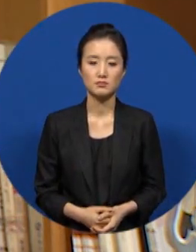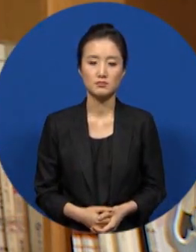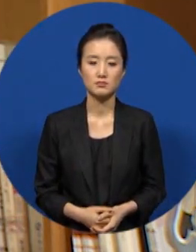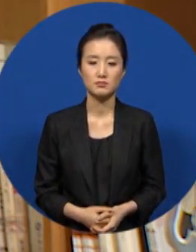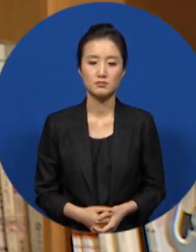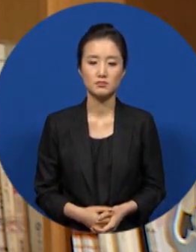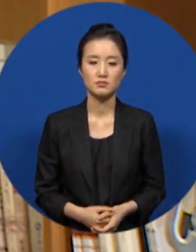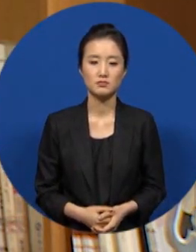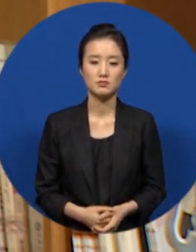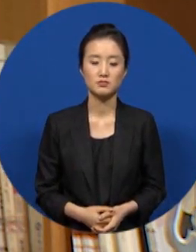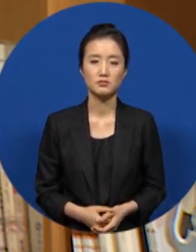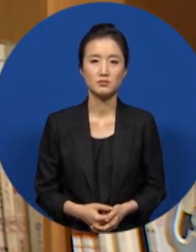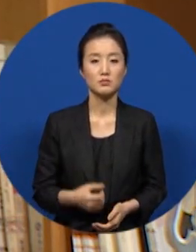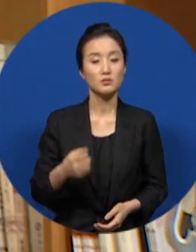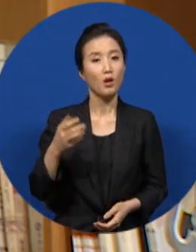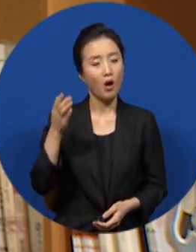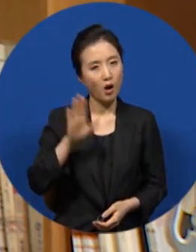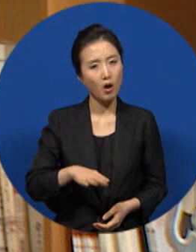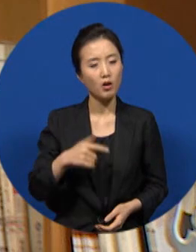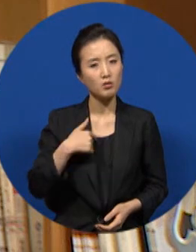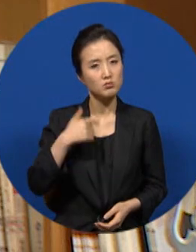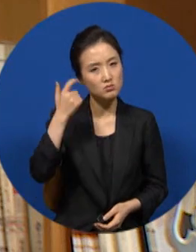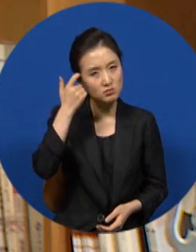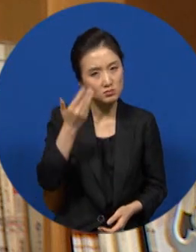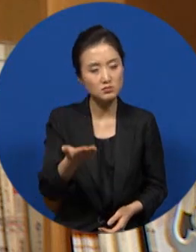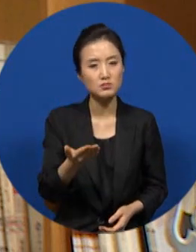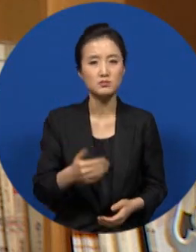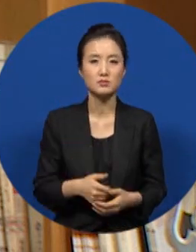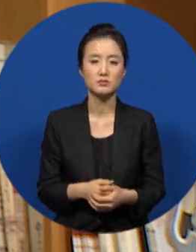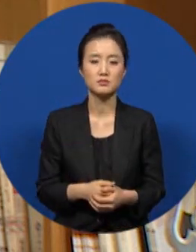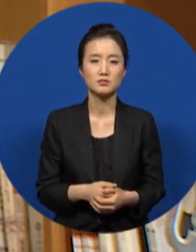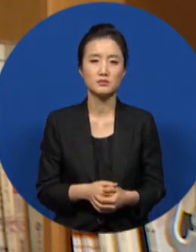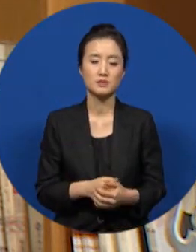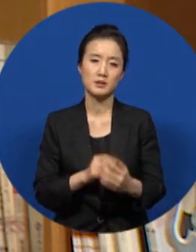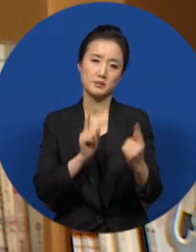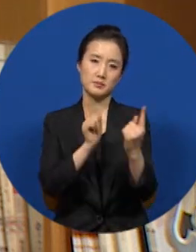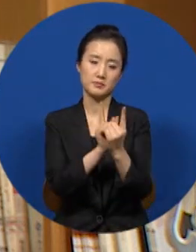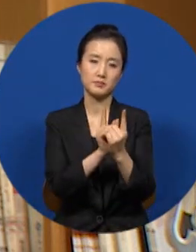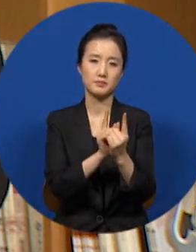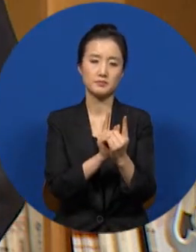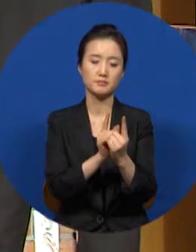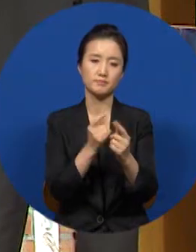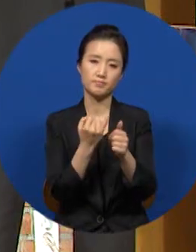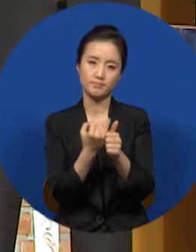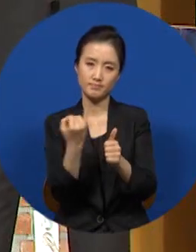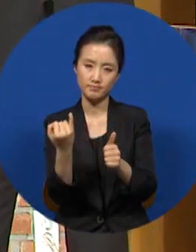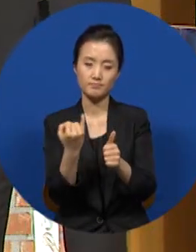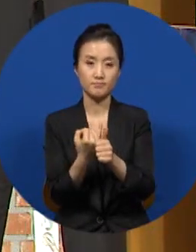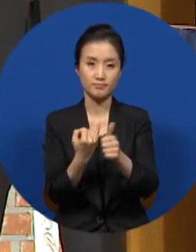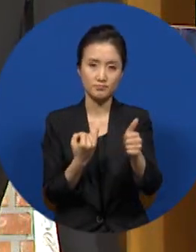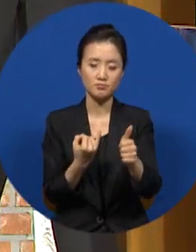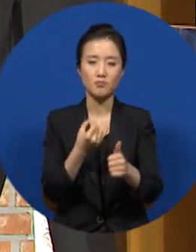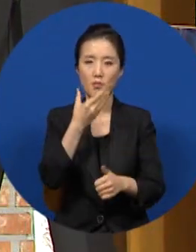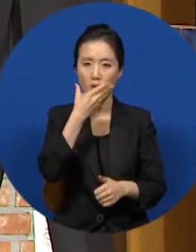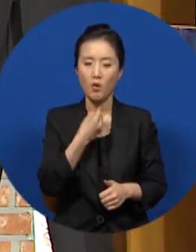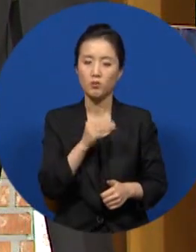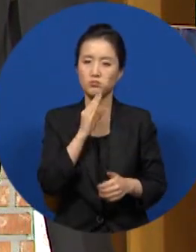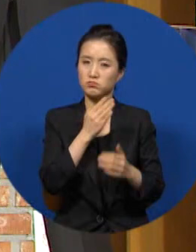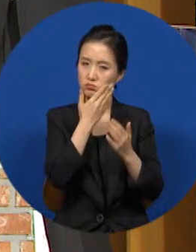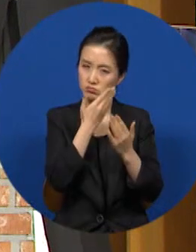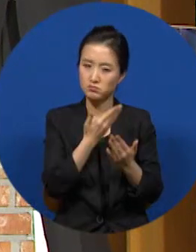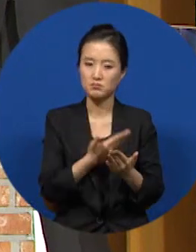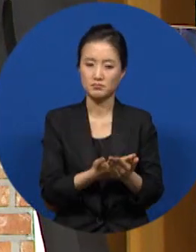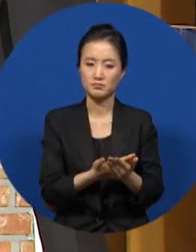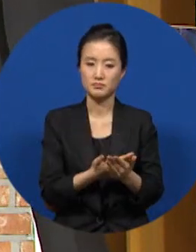배우자 덕이 굉장히 중요합니다. 남편 복이 있어야 되고 그 아내 복이 있어야 됩니다. 그래서 우리가 가화 만사성이라 하지